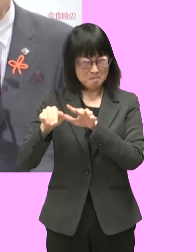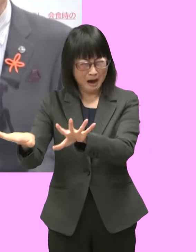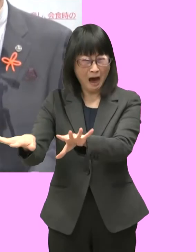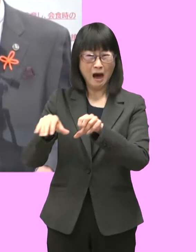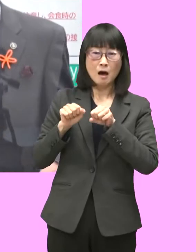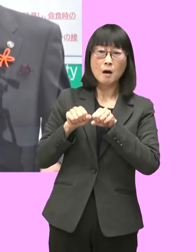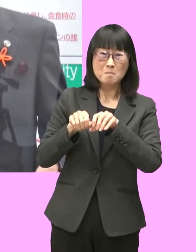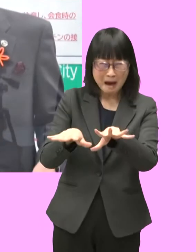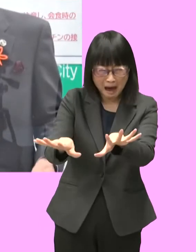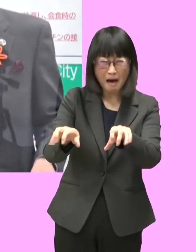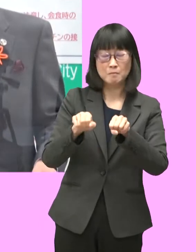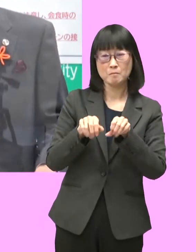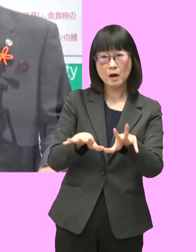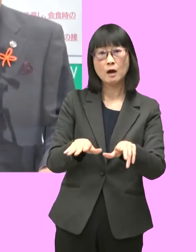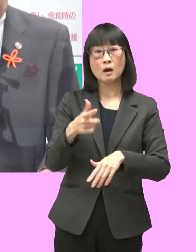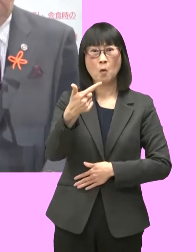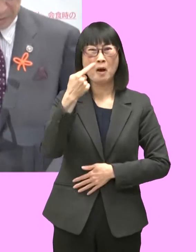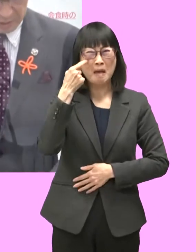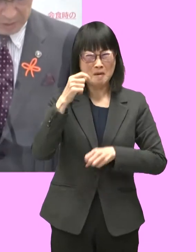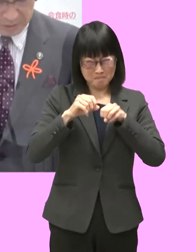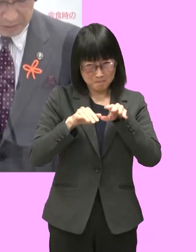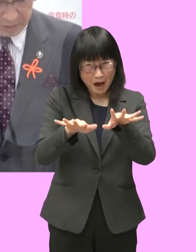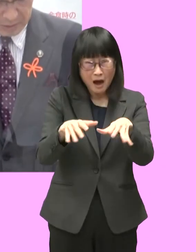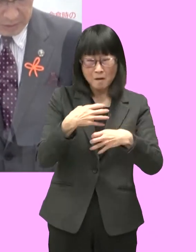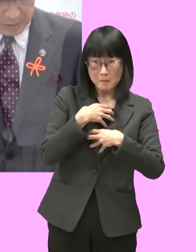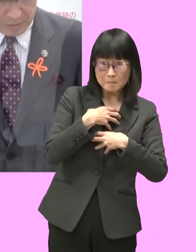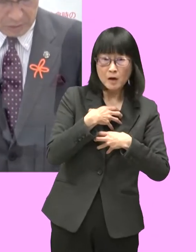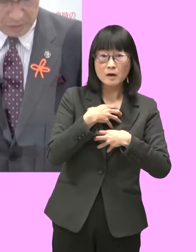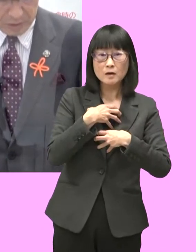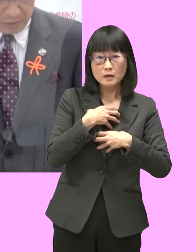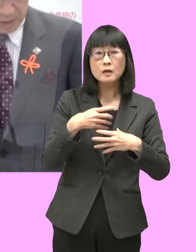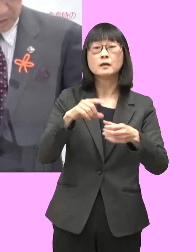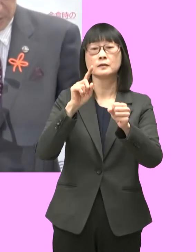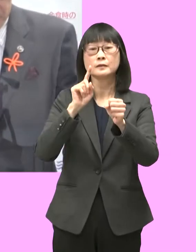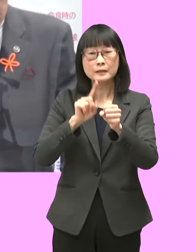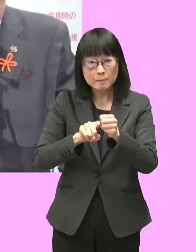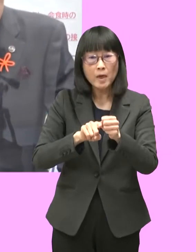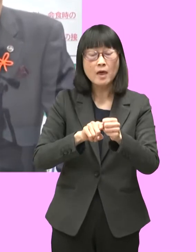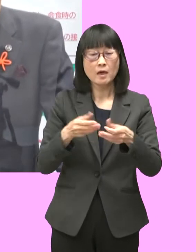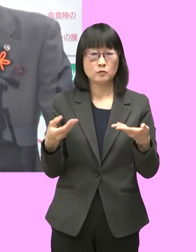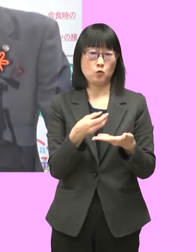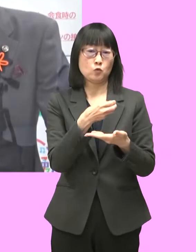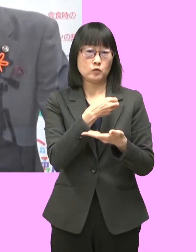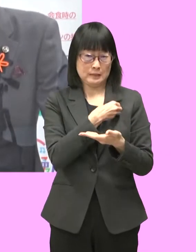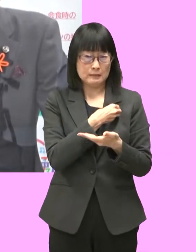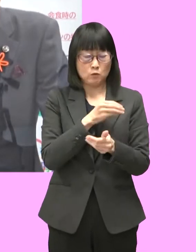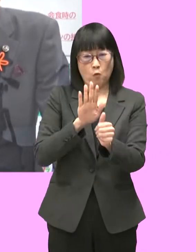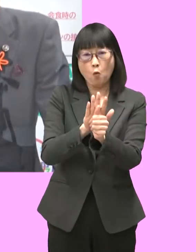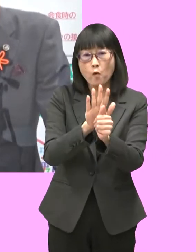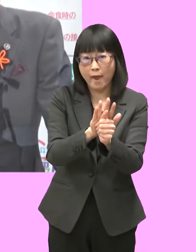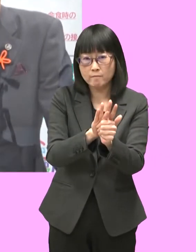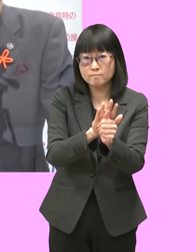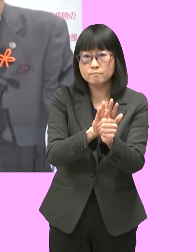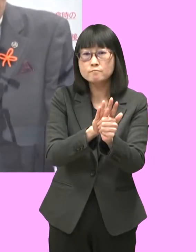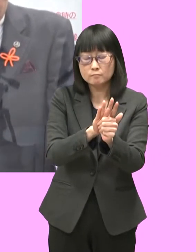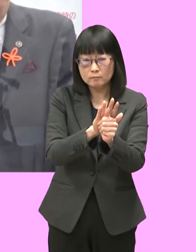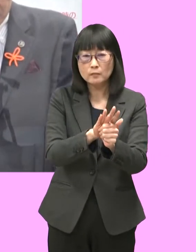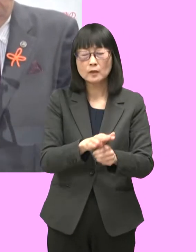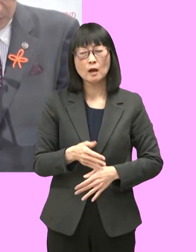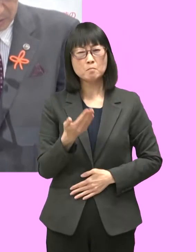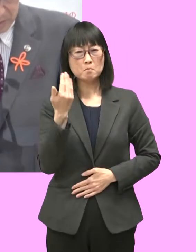職員の応援体制を強化するというものであります。まあ、本市では8月366名の方が感